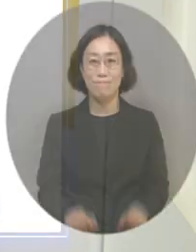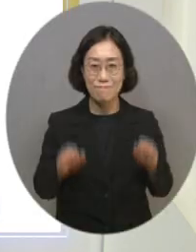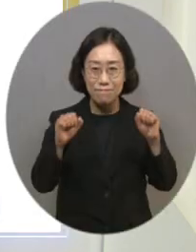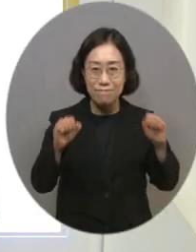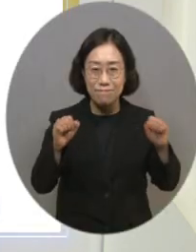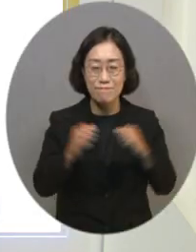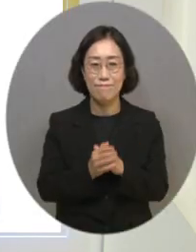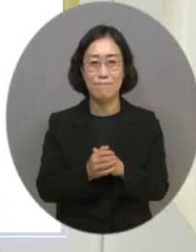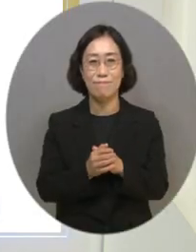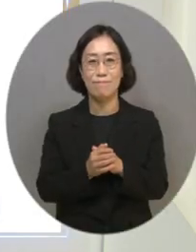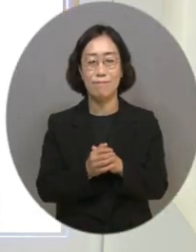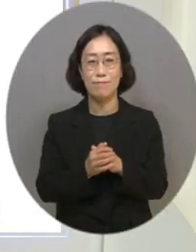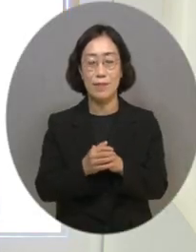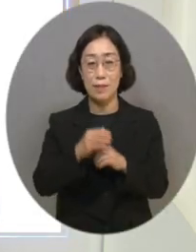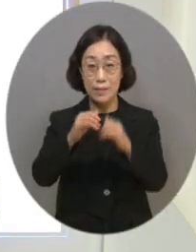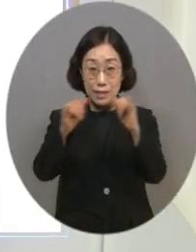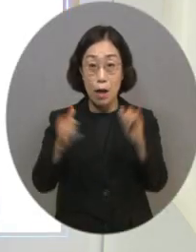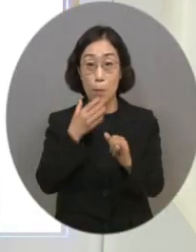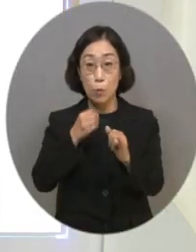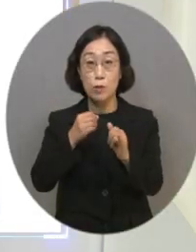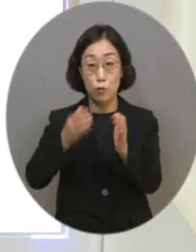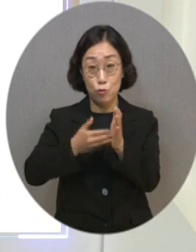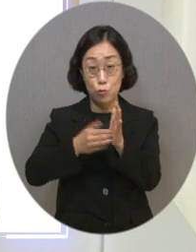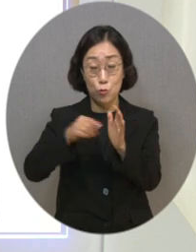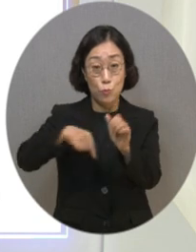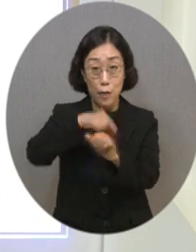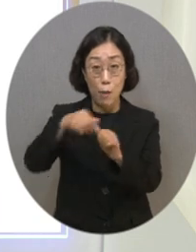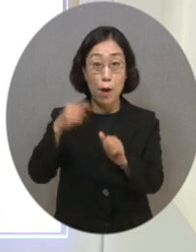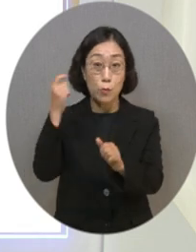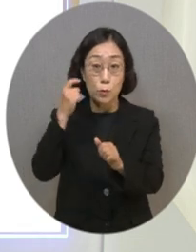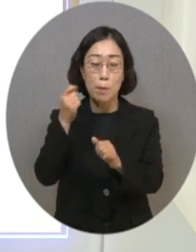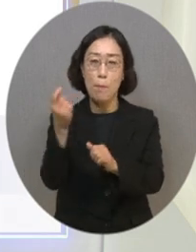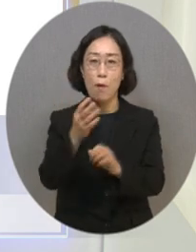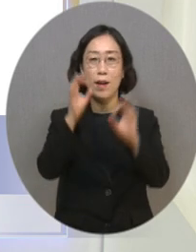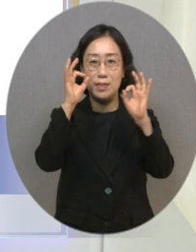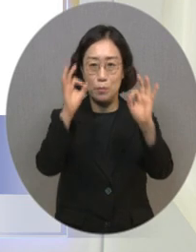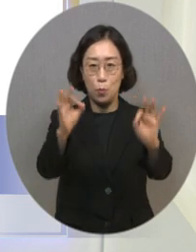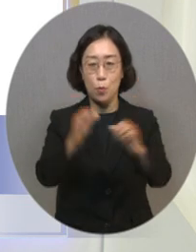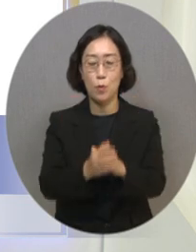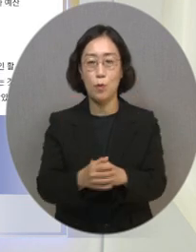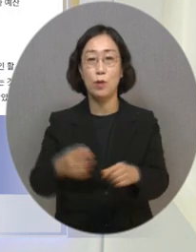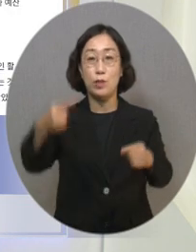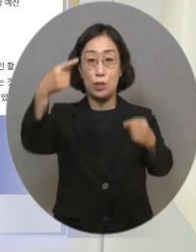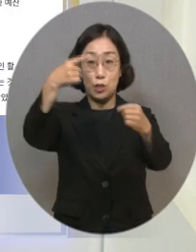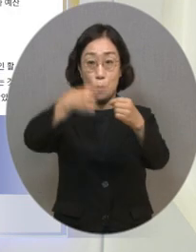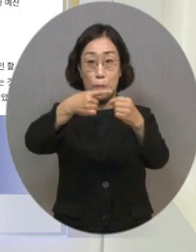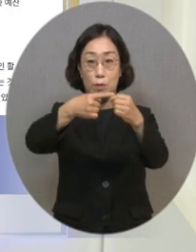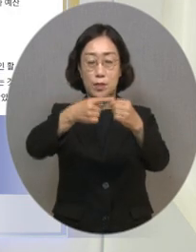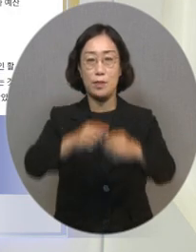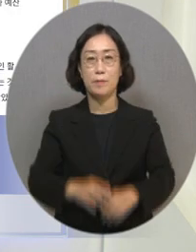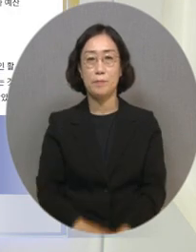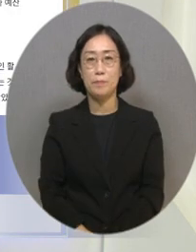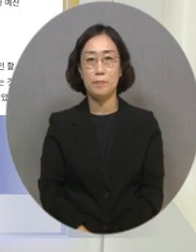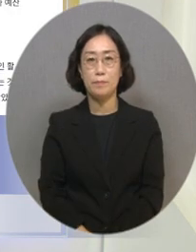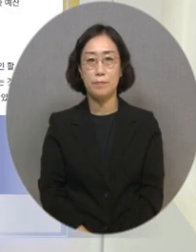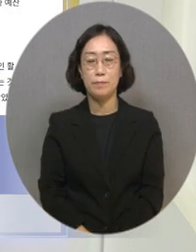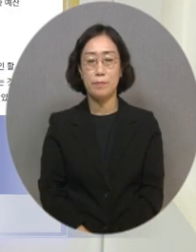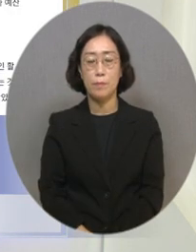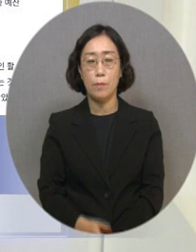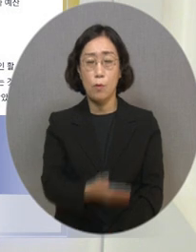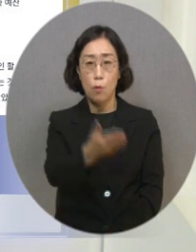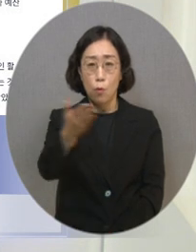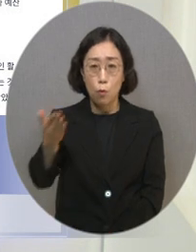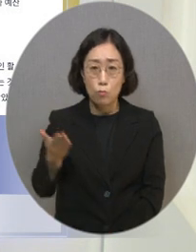안녕하세요 지금부터 웰페어 뉴스와 함께 사회복지의 이슈를 만나봅니다 오늘 첫 번째 소식입니다 시청자